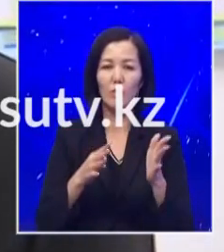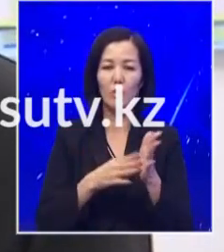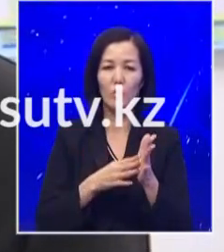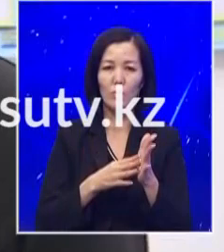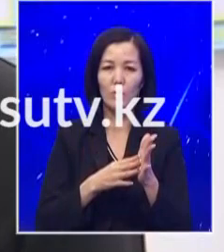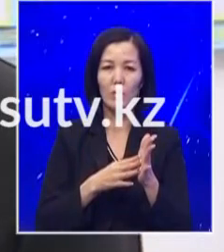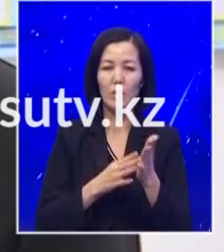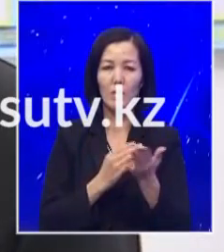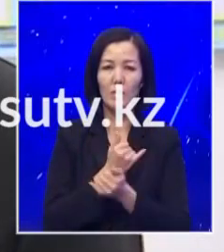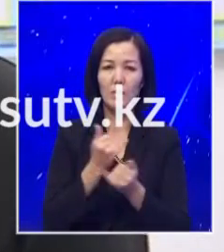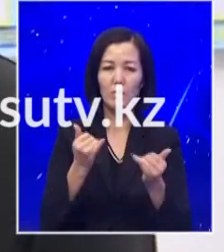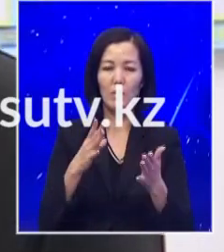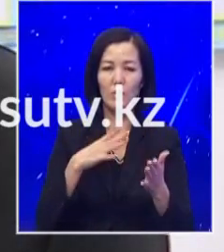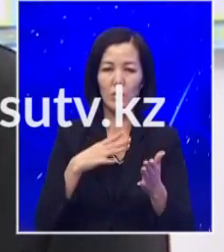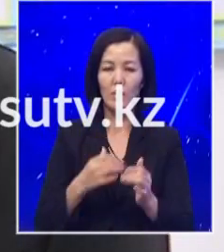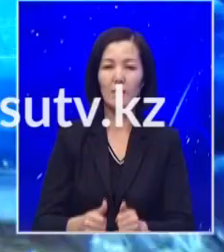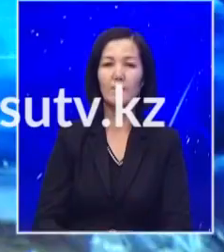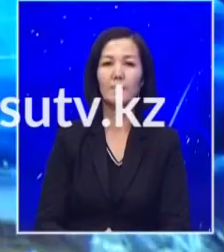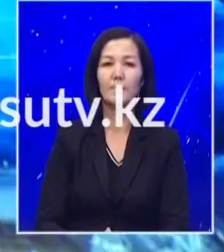жаңағы қызмет көрсетілді онлайн түрде.